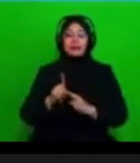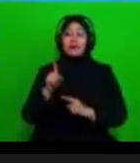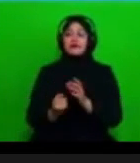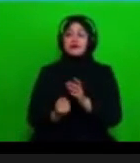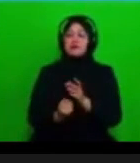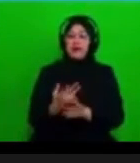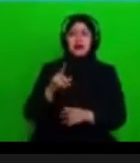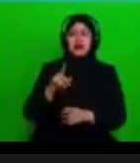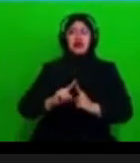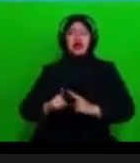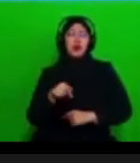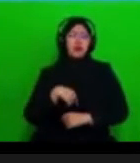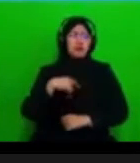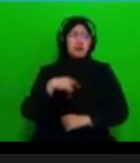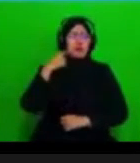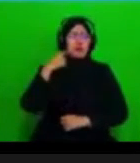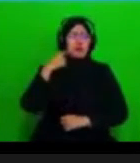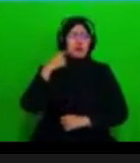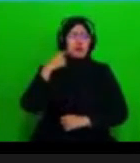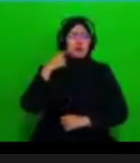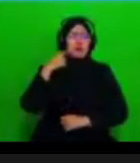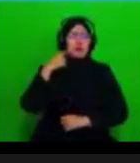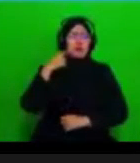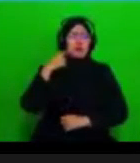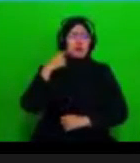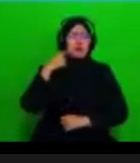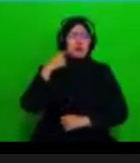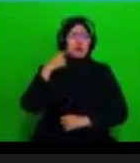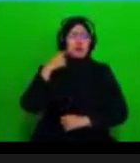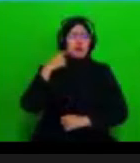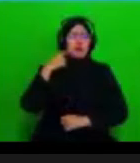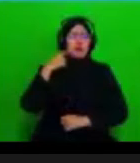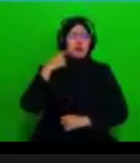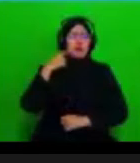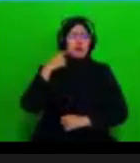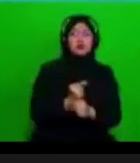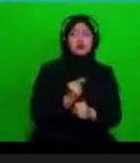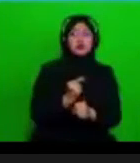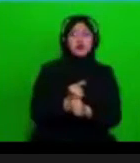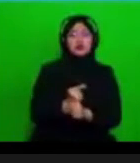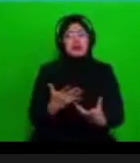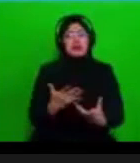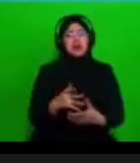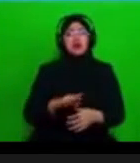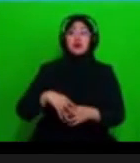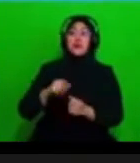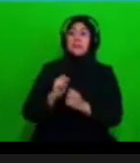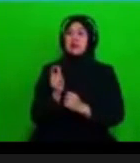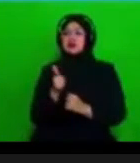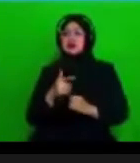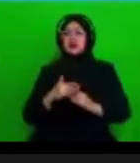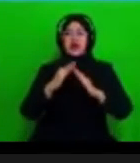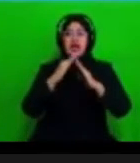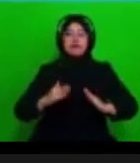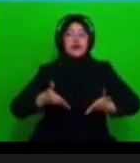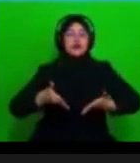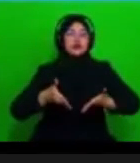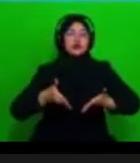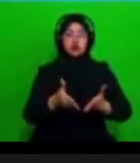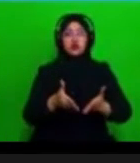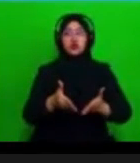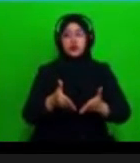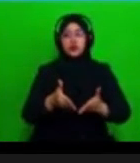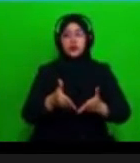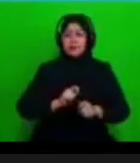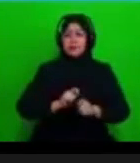Tetapi jangan sampai kita hanya beranggapan gara-gara infrastruktur lemah, kalau infrastruktur diperbaiki tiba-tiba sekolah baik. Enggak, cuma